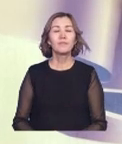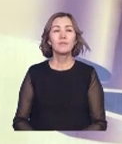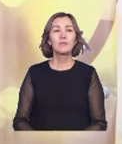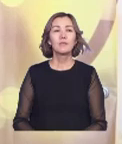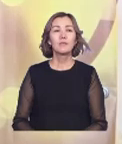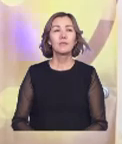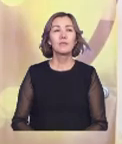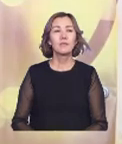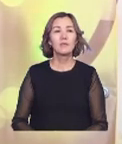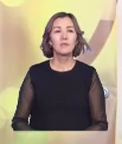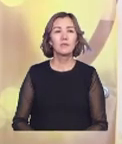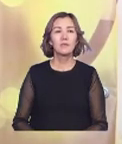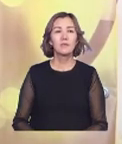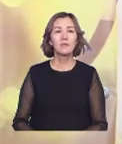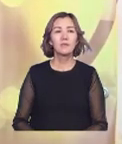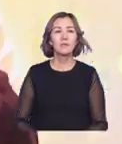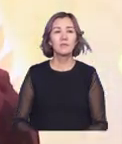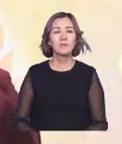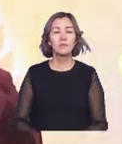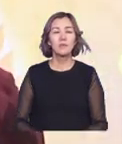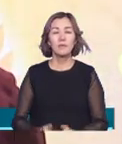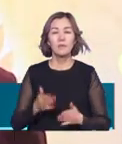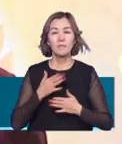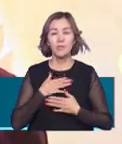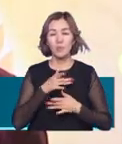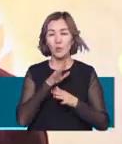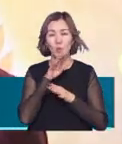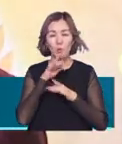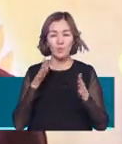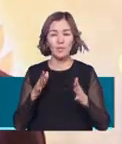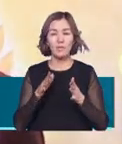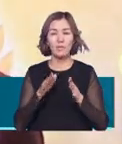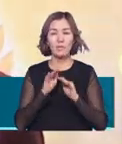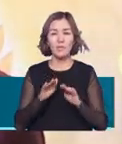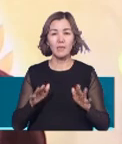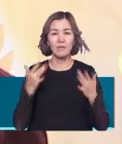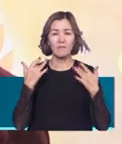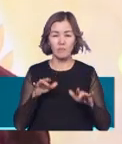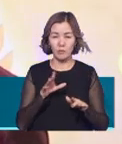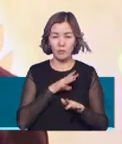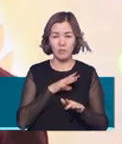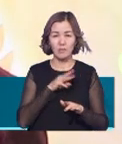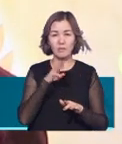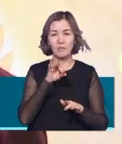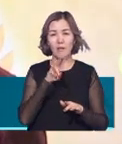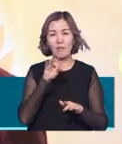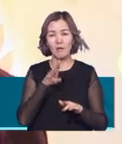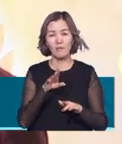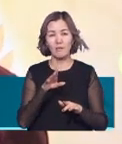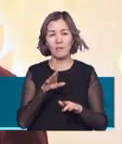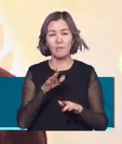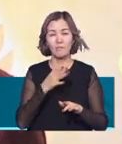көптеген шәкірттер өтті. Талғат алғашқы шәкірттерімнің бірі, алғаш